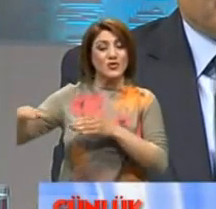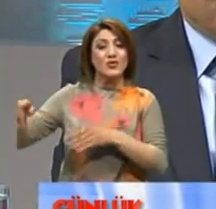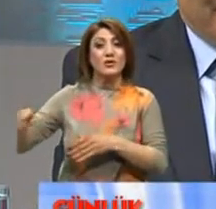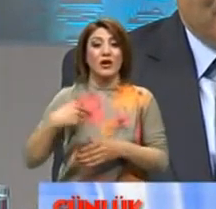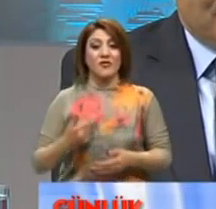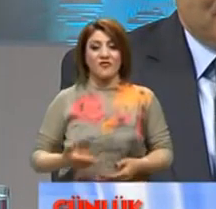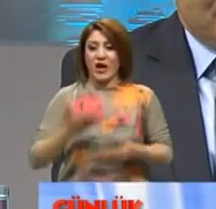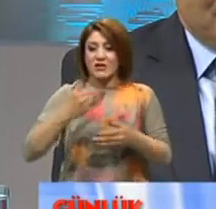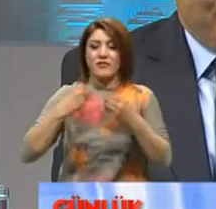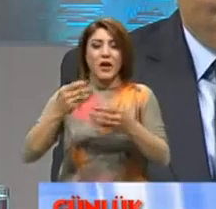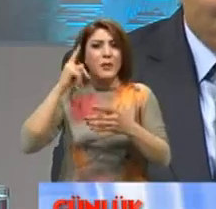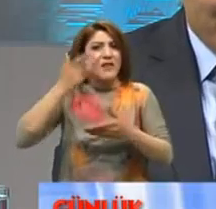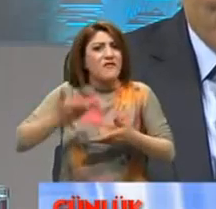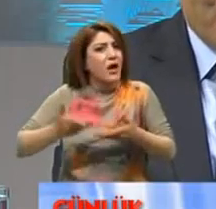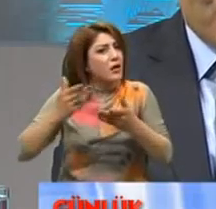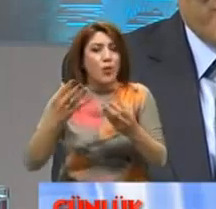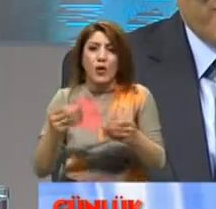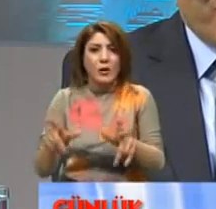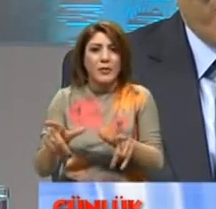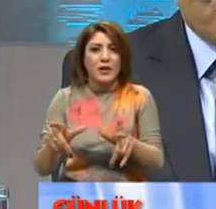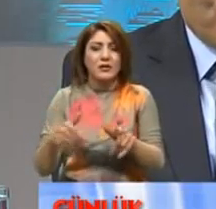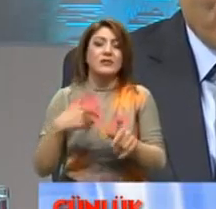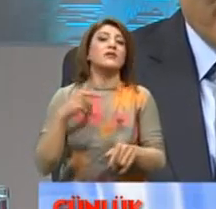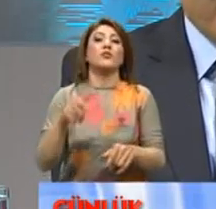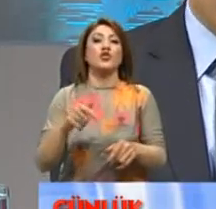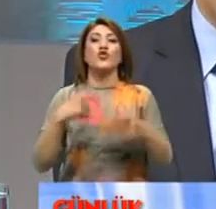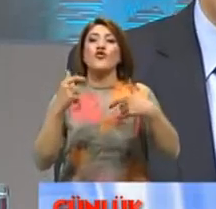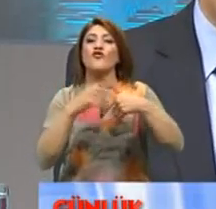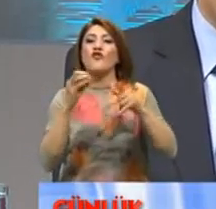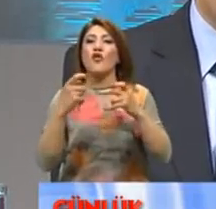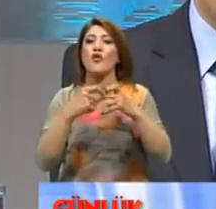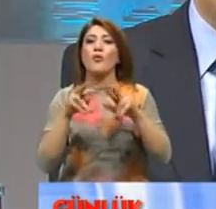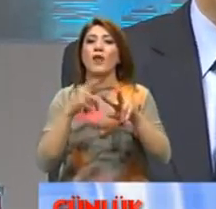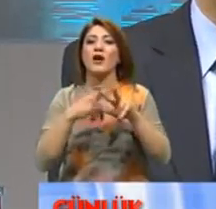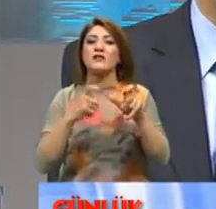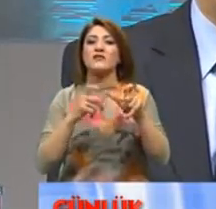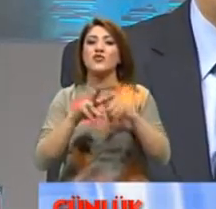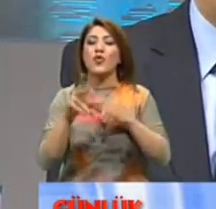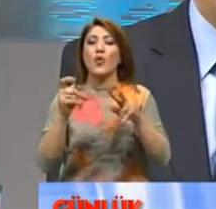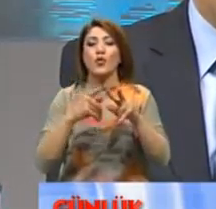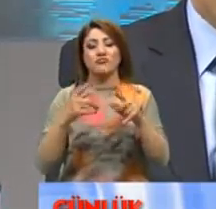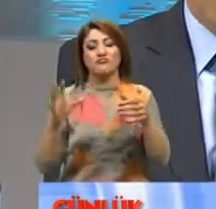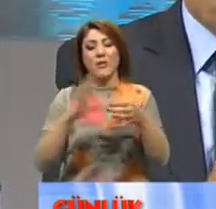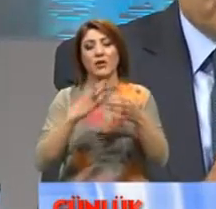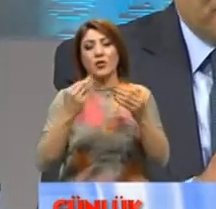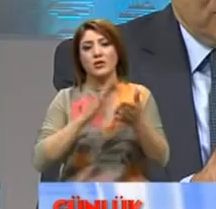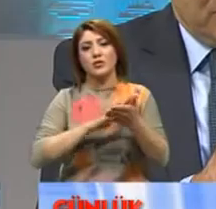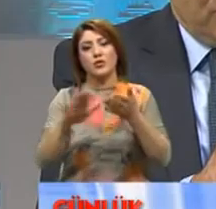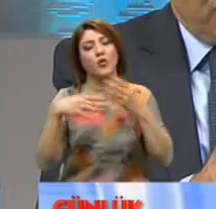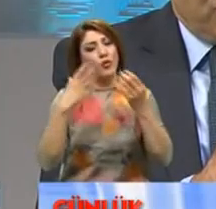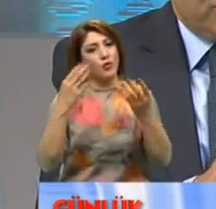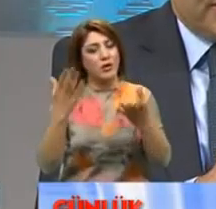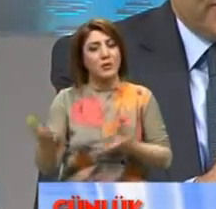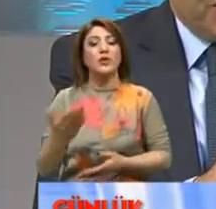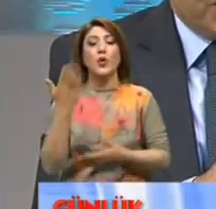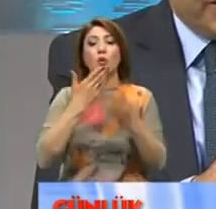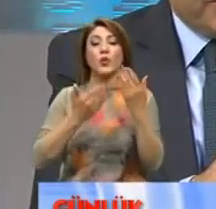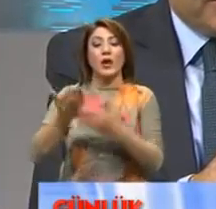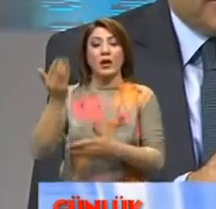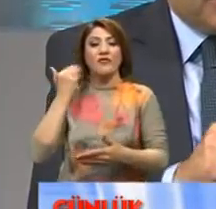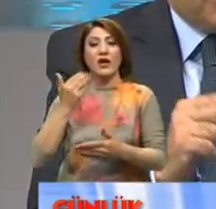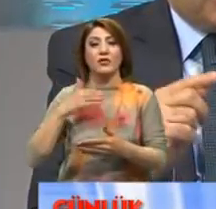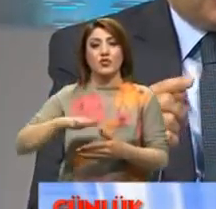bir şey çok fazla da gelebilir. Bunu ancak pedagojik formasyonla ayarlayabilirsiniz. Fazla gelen fazla bir işe yaramaz gelebilir, zaten tabii. Öyle değil onun mi? İçin okul